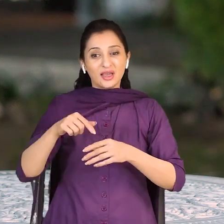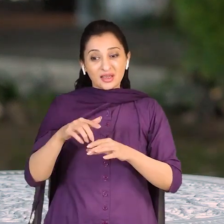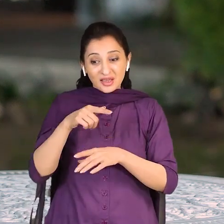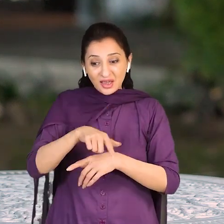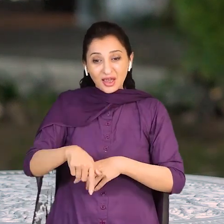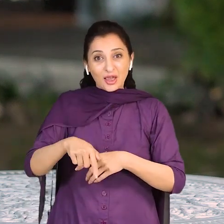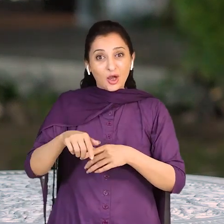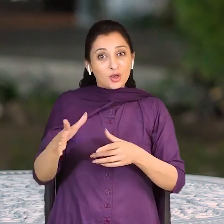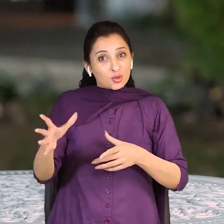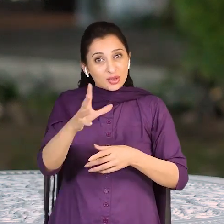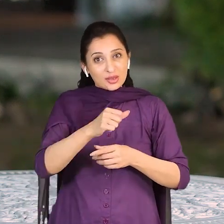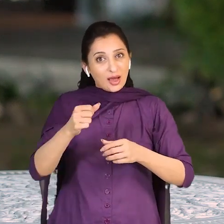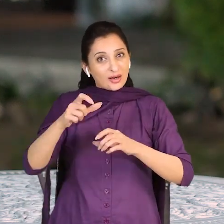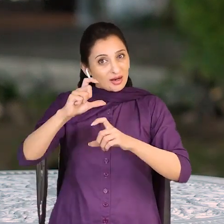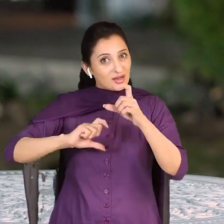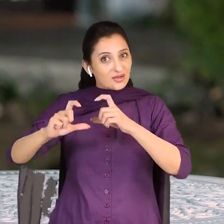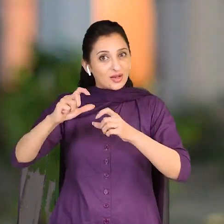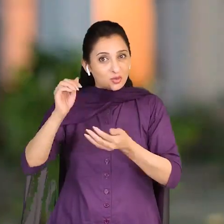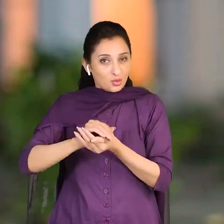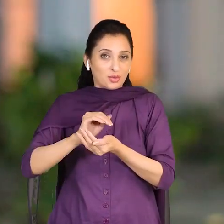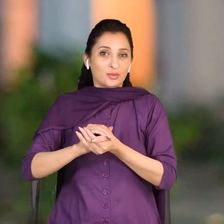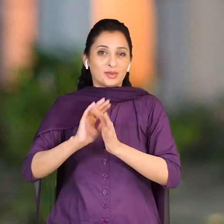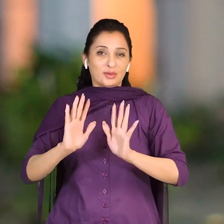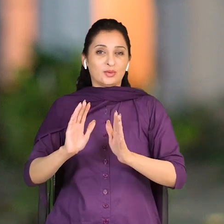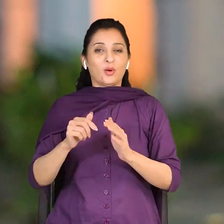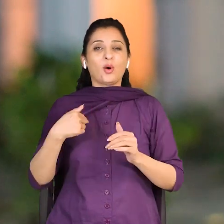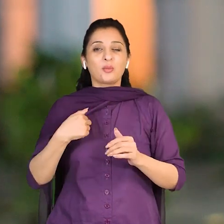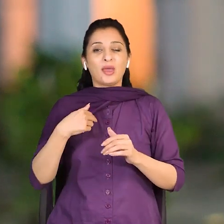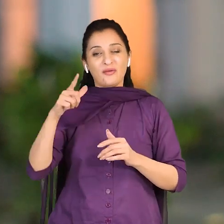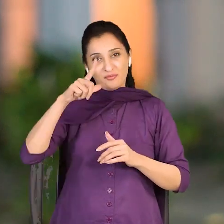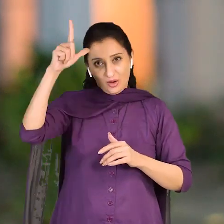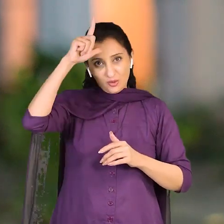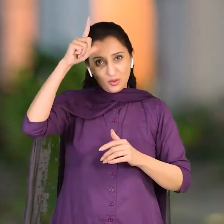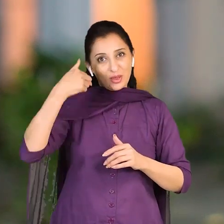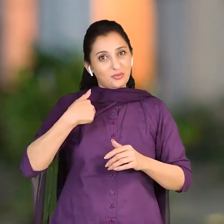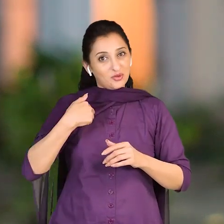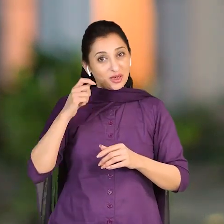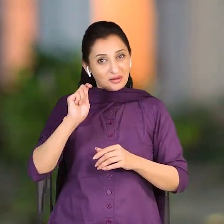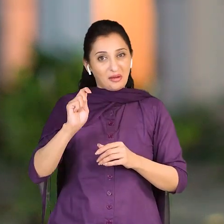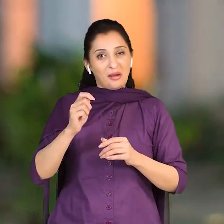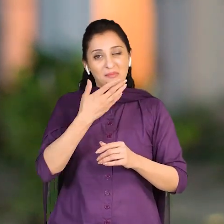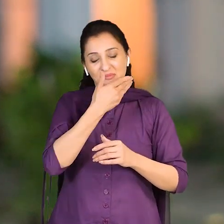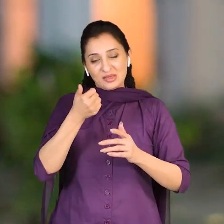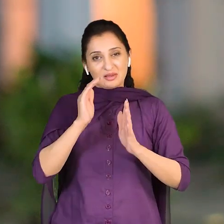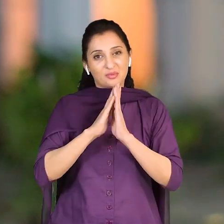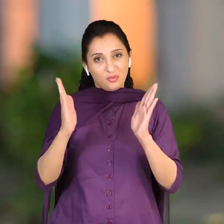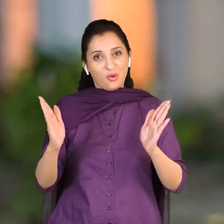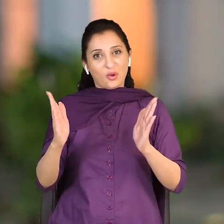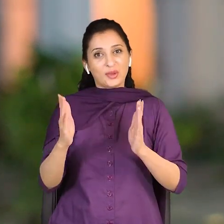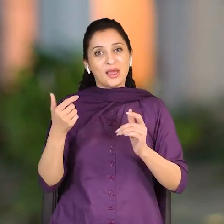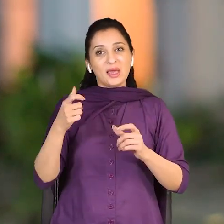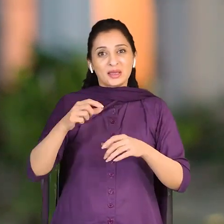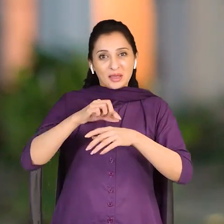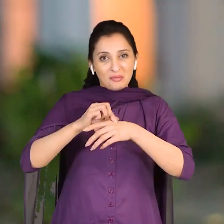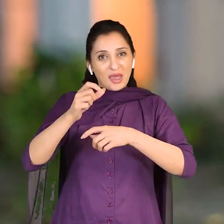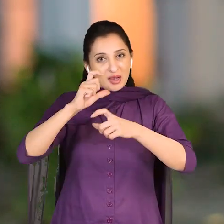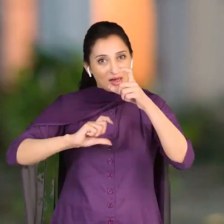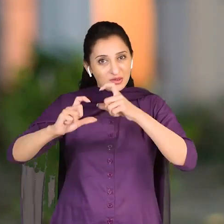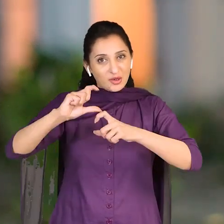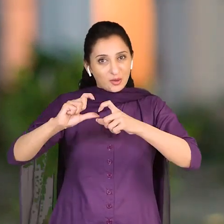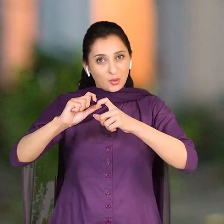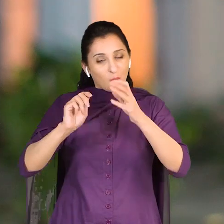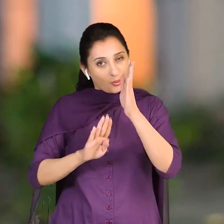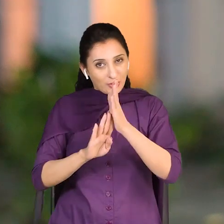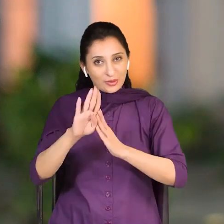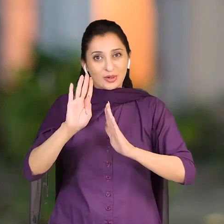हम मुकम्मल तौर से कर सकें। आई फील रियली प्राउड to promote culture. I feel